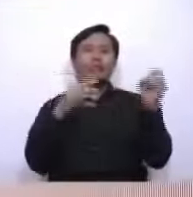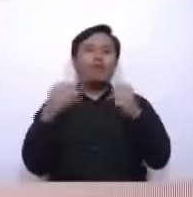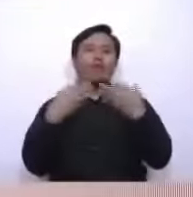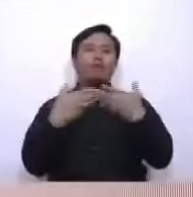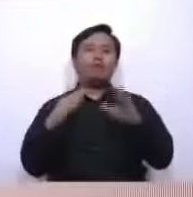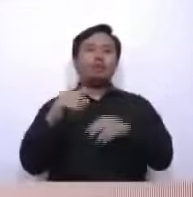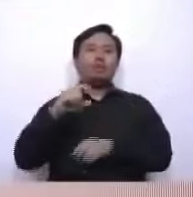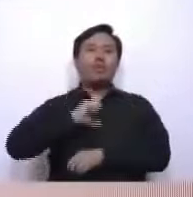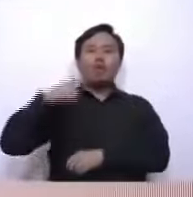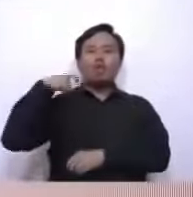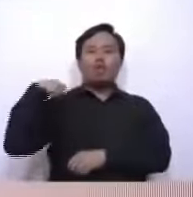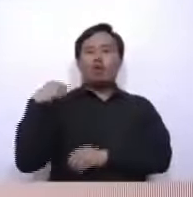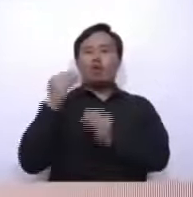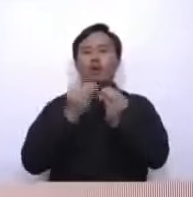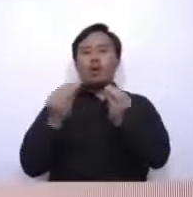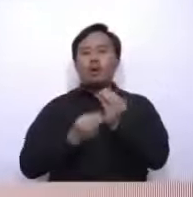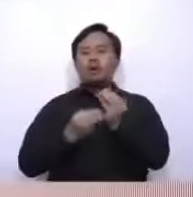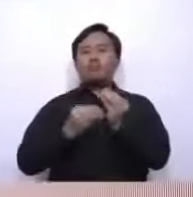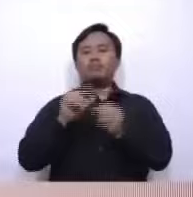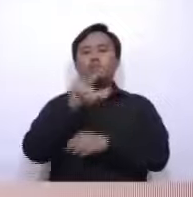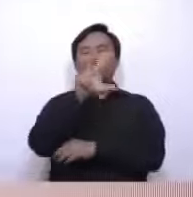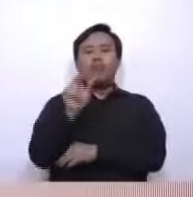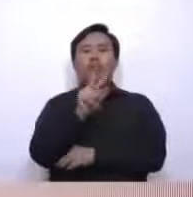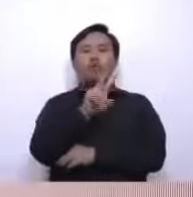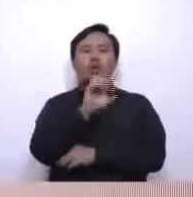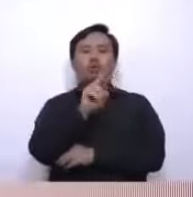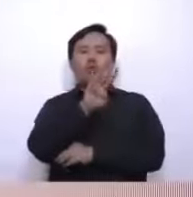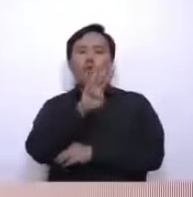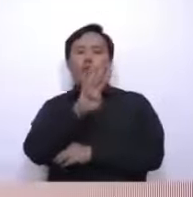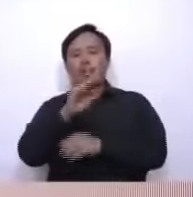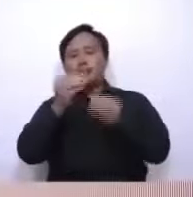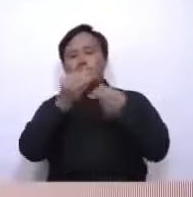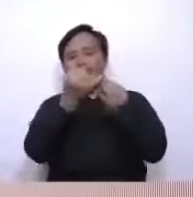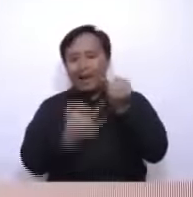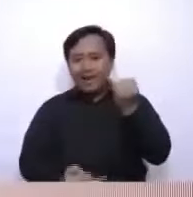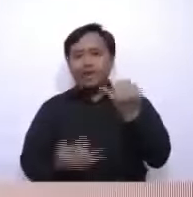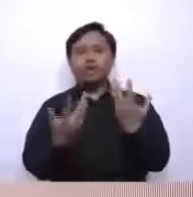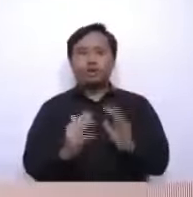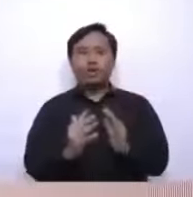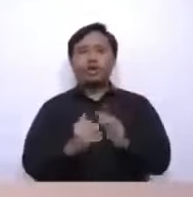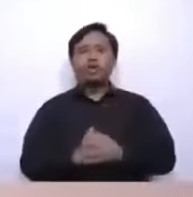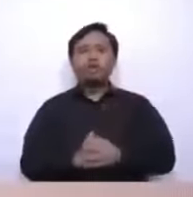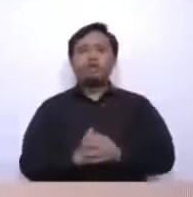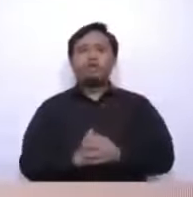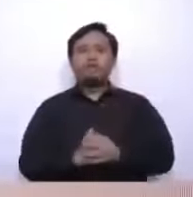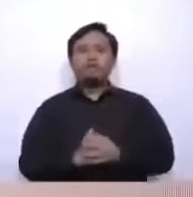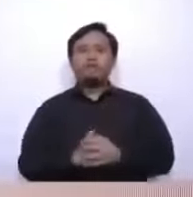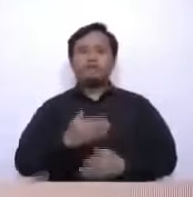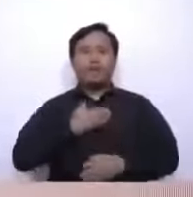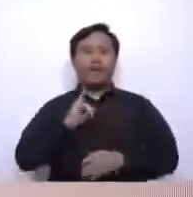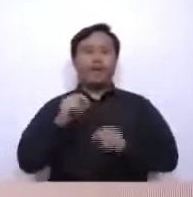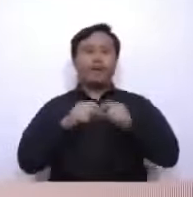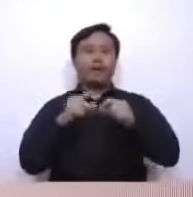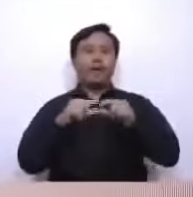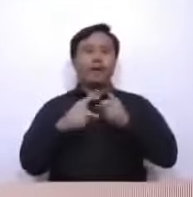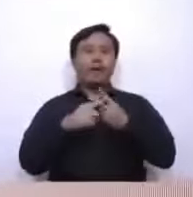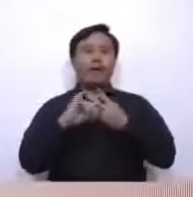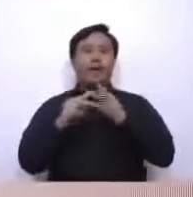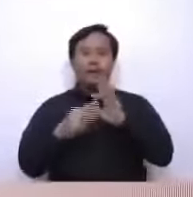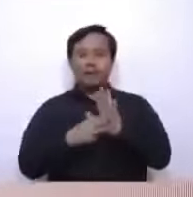calon gubernur dan wakil gubernur Jawa Barat 2024. Saya Rahmat Ibrahim. Dan saya Priska